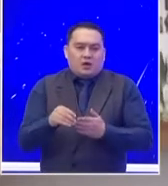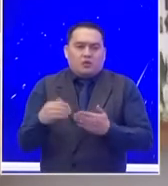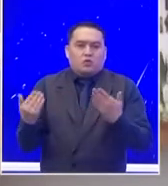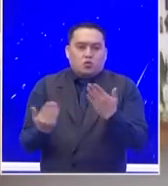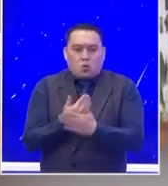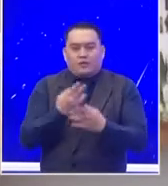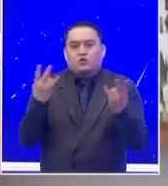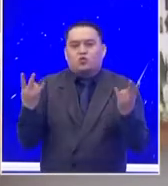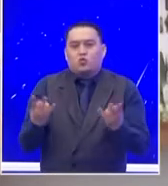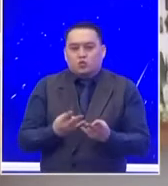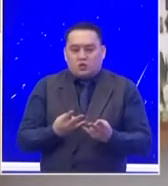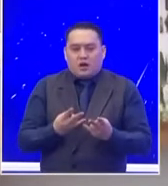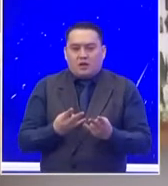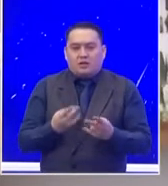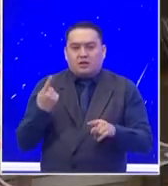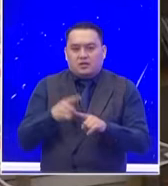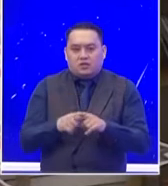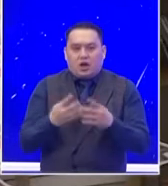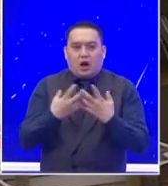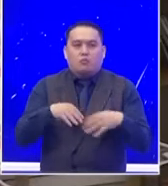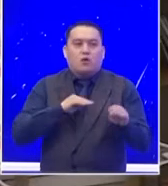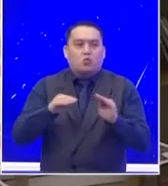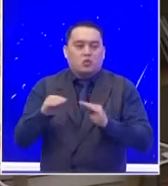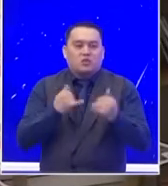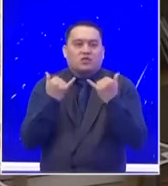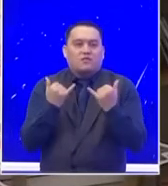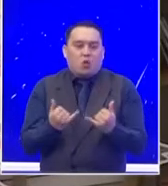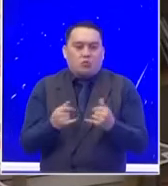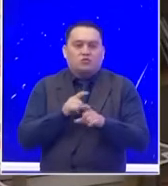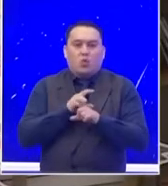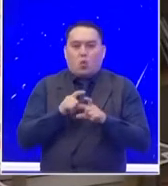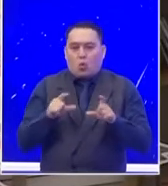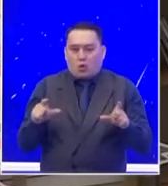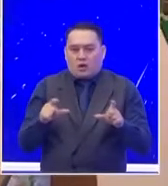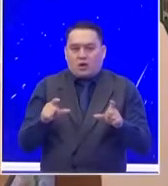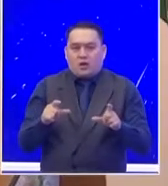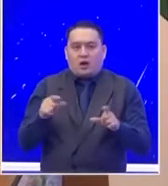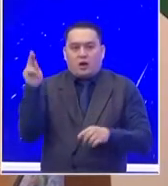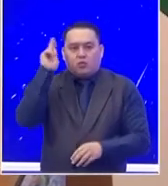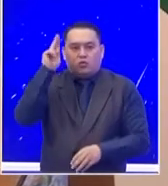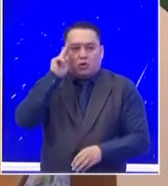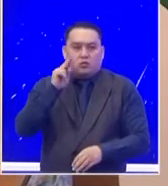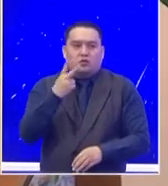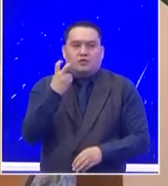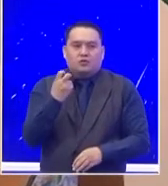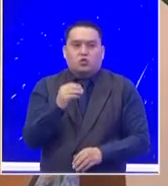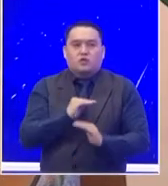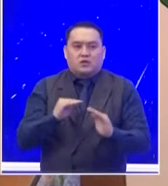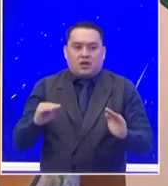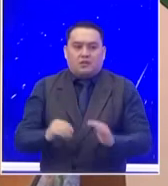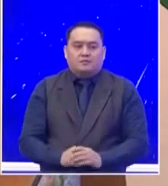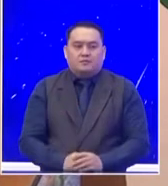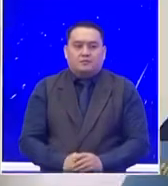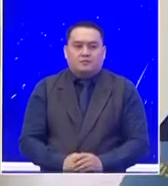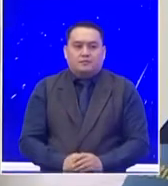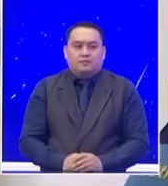том числе необходимое техническое оборудование. Отметим, на сегодня в учебном заведении знания получают более 200 ребят.